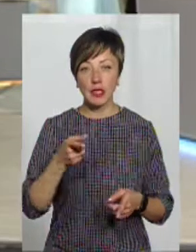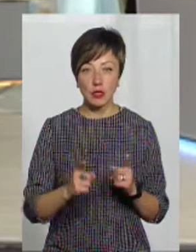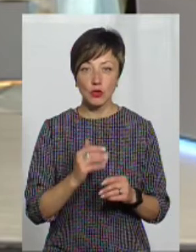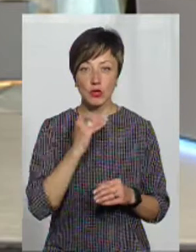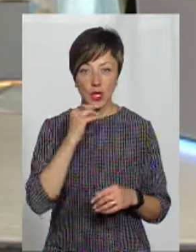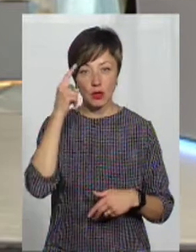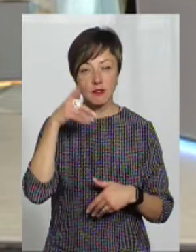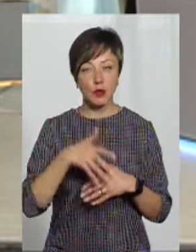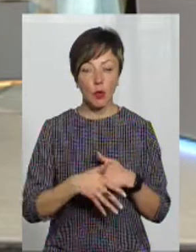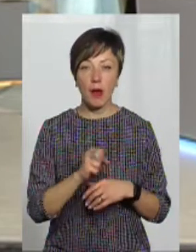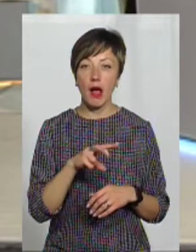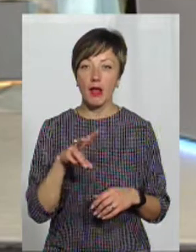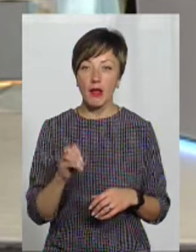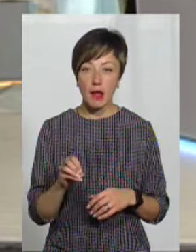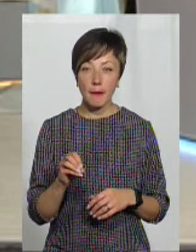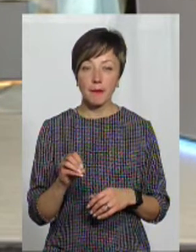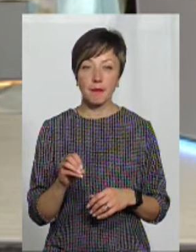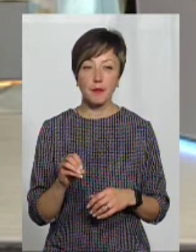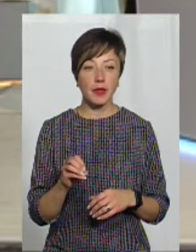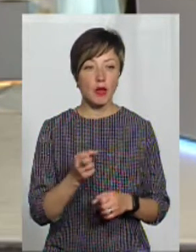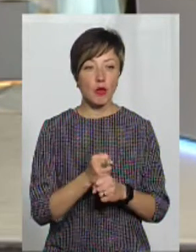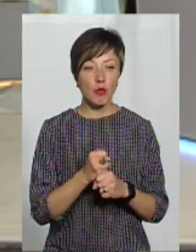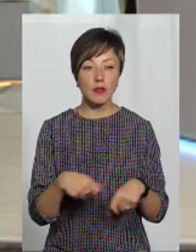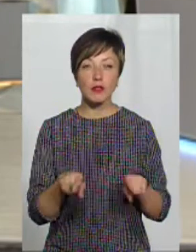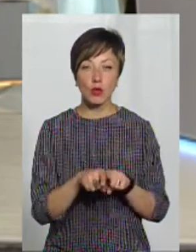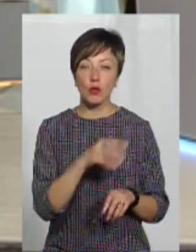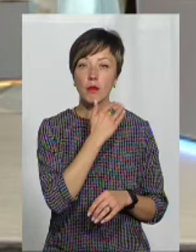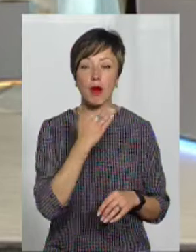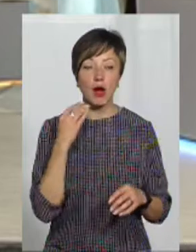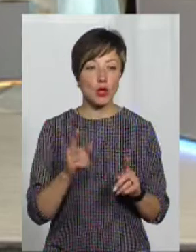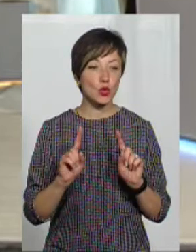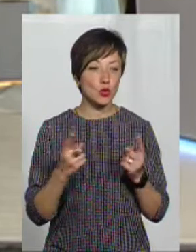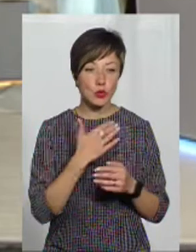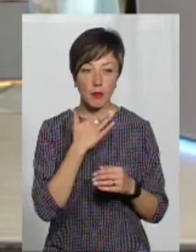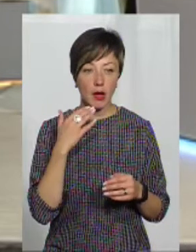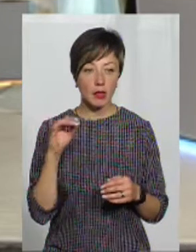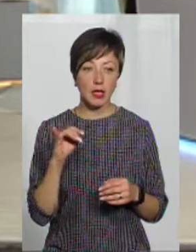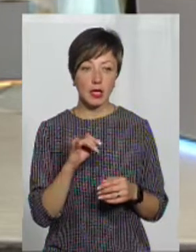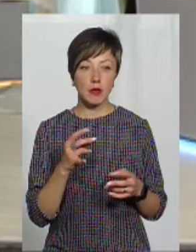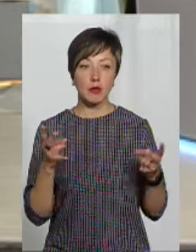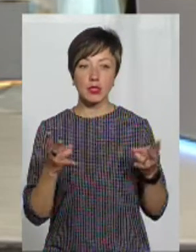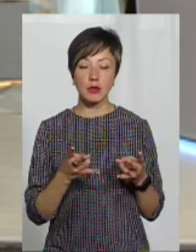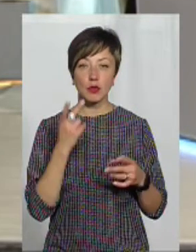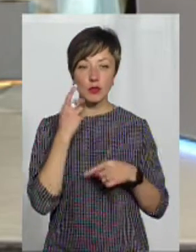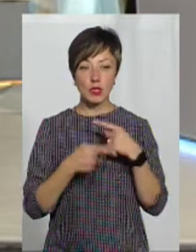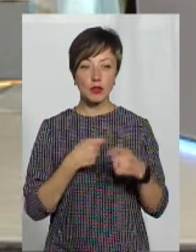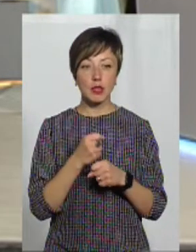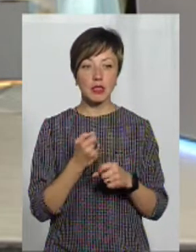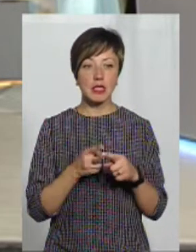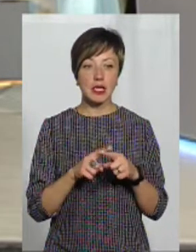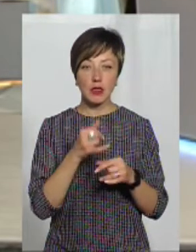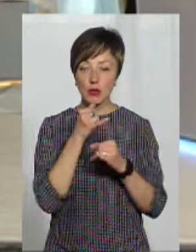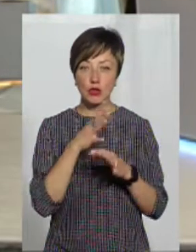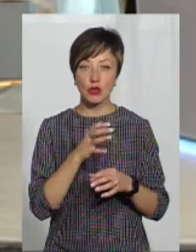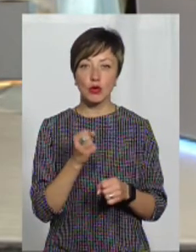дійсно достатньо свідомі, але в той же час роботи все одно дуже багато, і потрібно постійно працювати, і це не